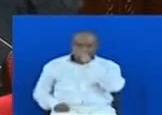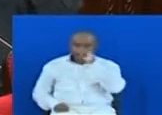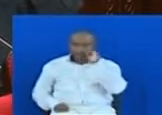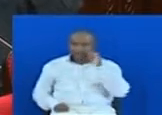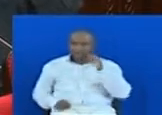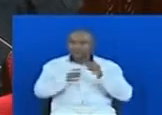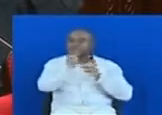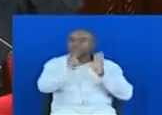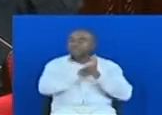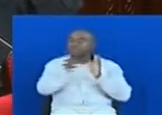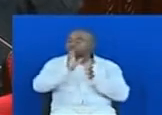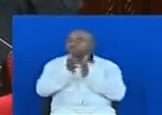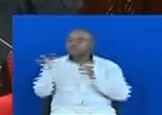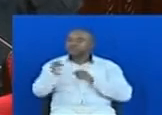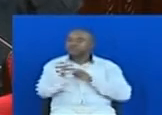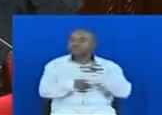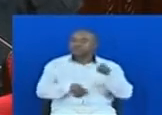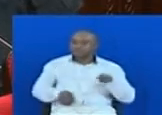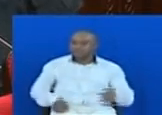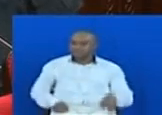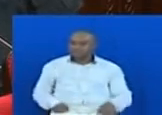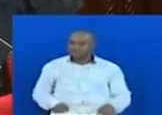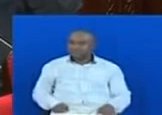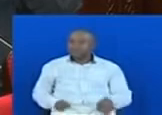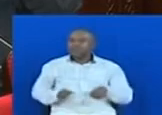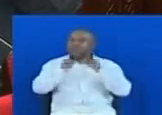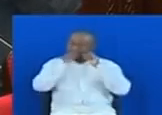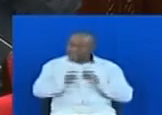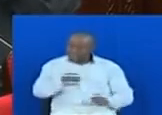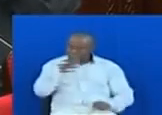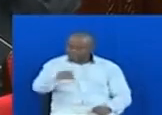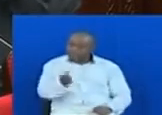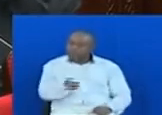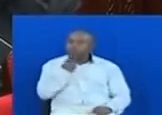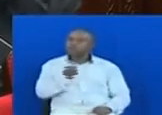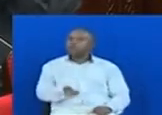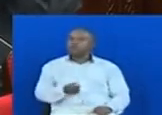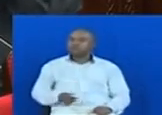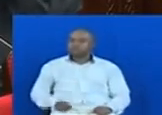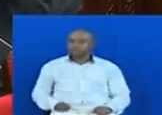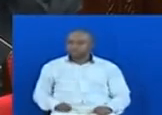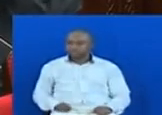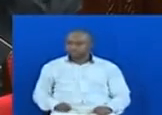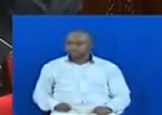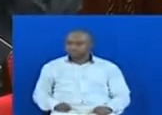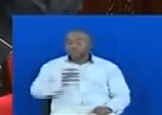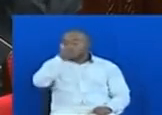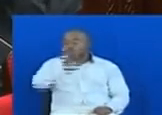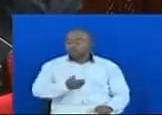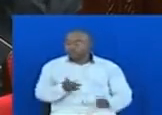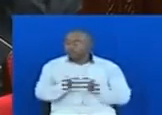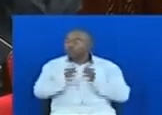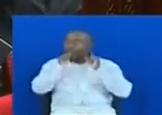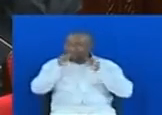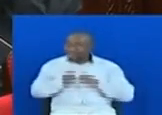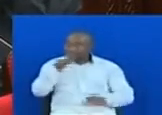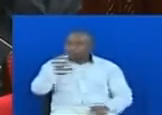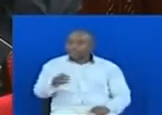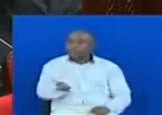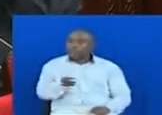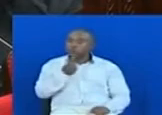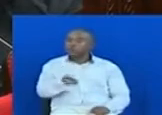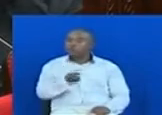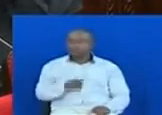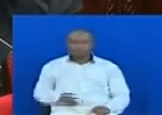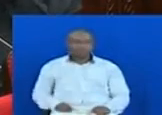Katiba sio msahafu. Tupige hata kura, wakati wa kura kupiga hiyo Oktoba tupige na kura kumtaka, tupige kura ya